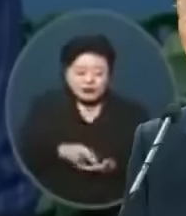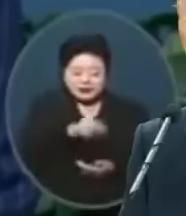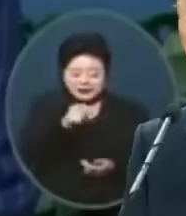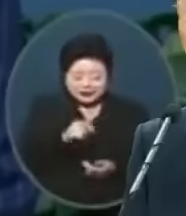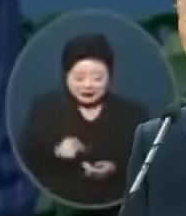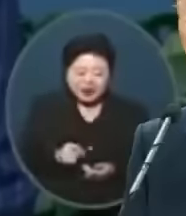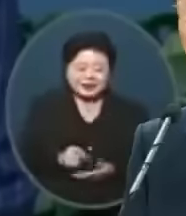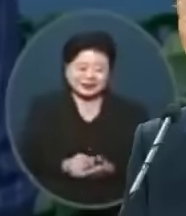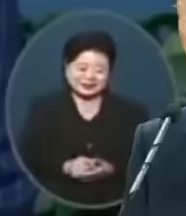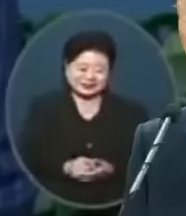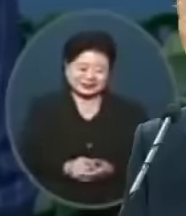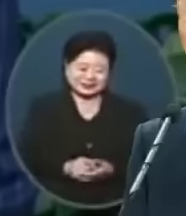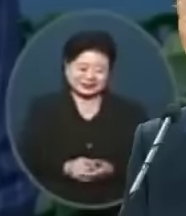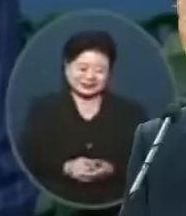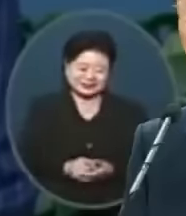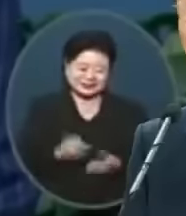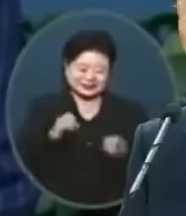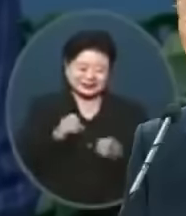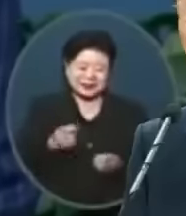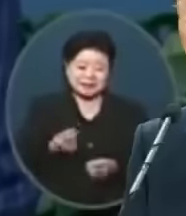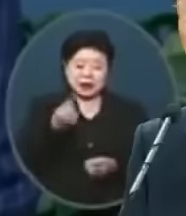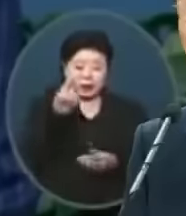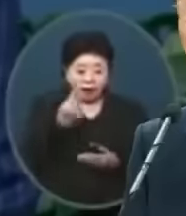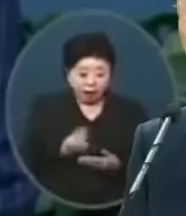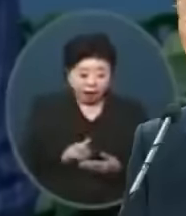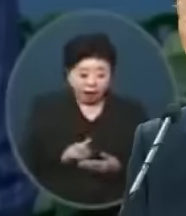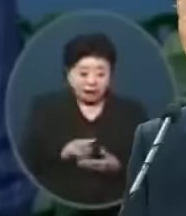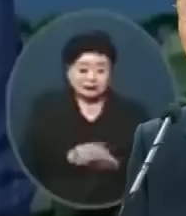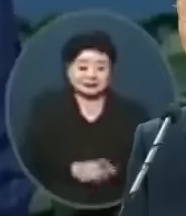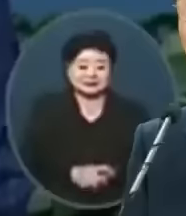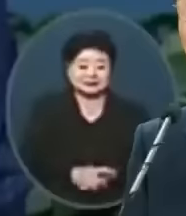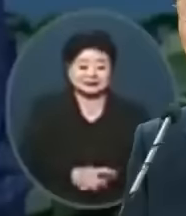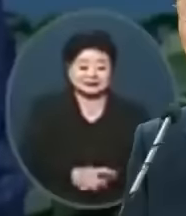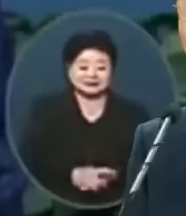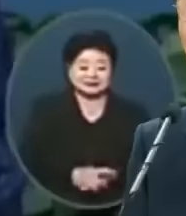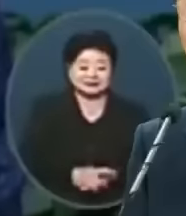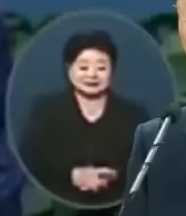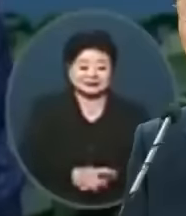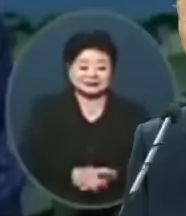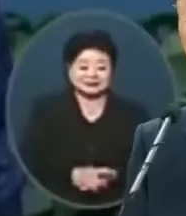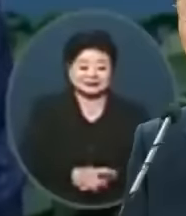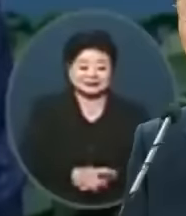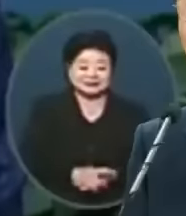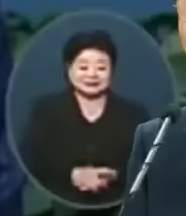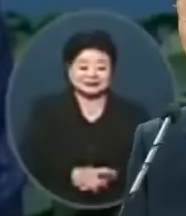써보면 응답이 속히 오고 빨리 오는 것입니다.